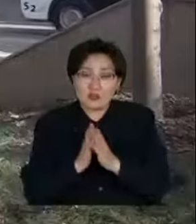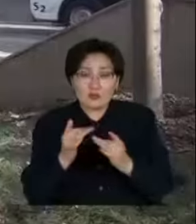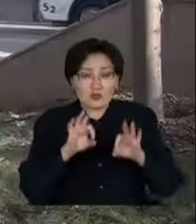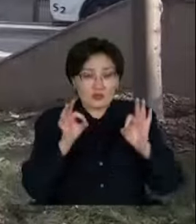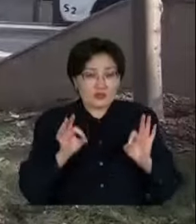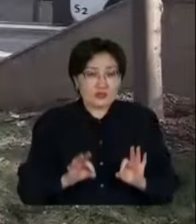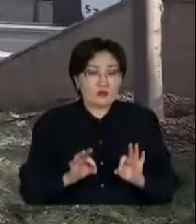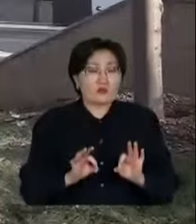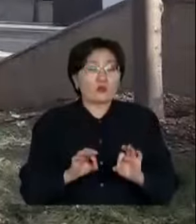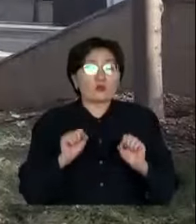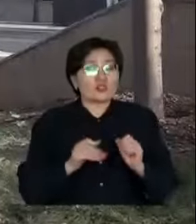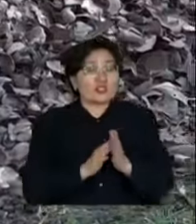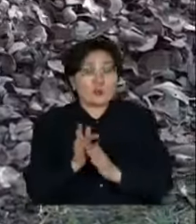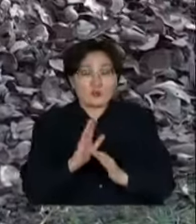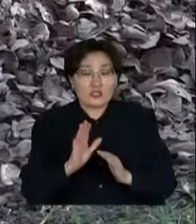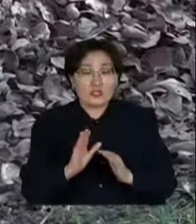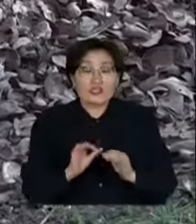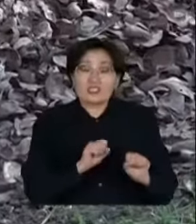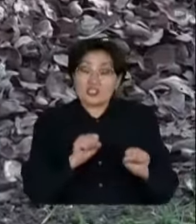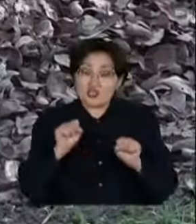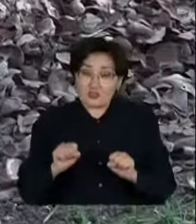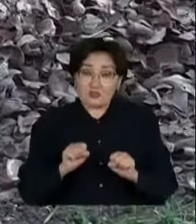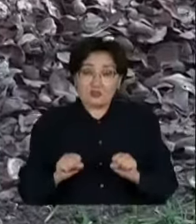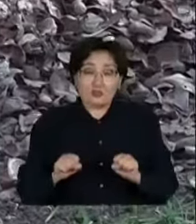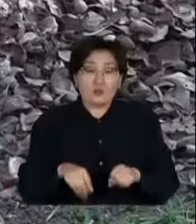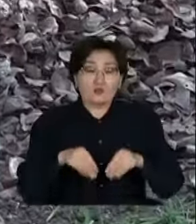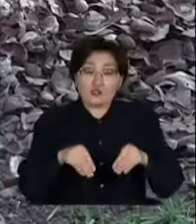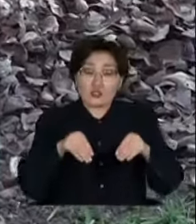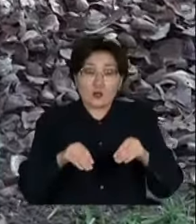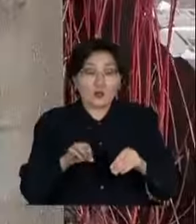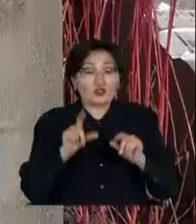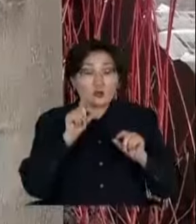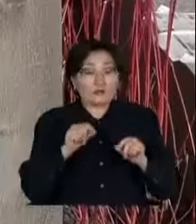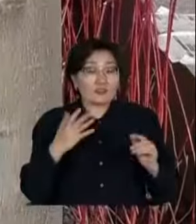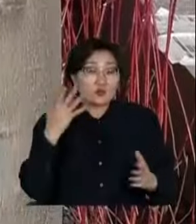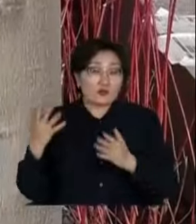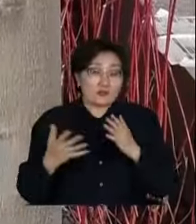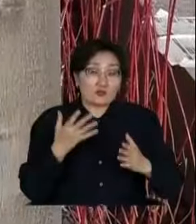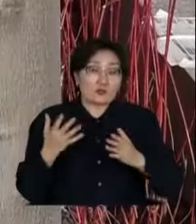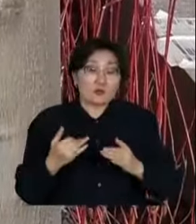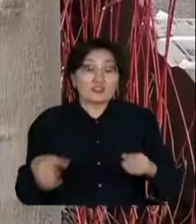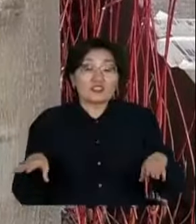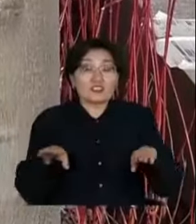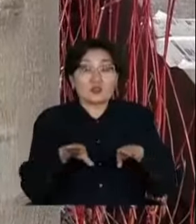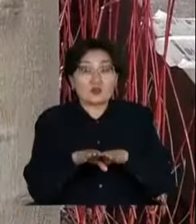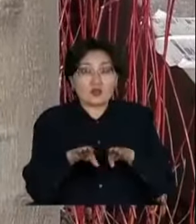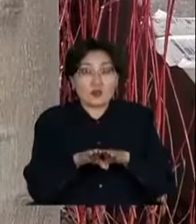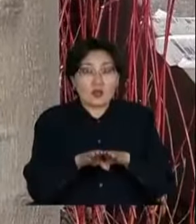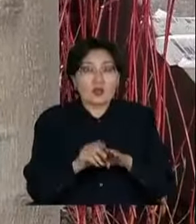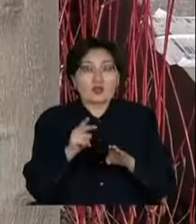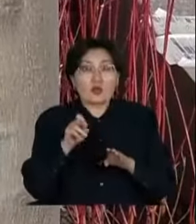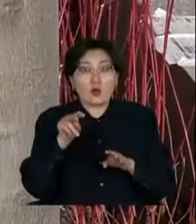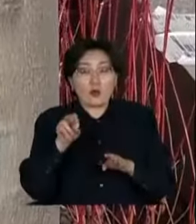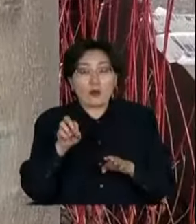может не взойти. И чтобы как-то защитить посевы от птиц, от ветра, от всего, мы закрыли шелухой